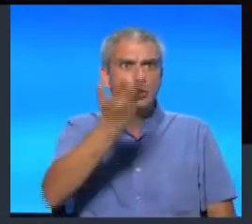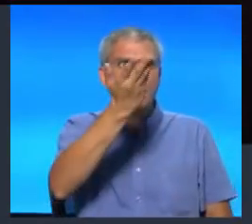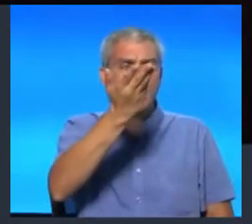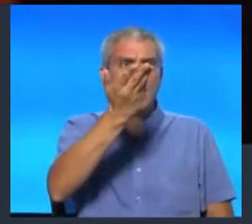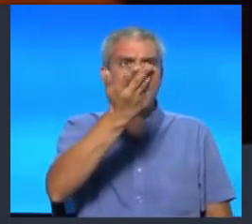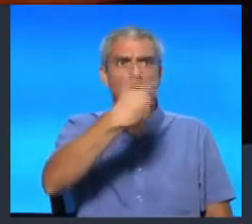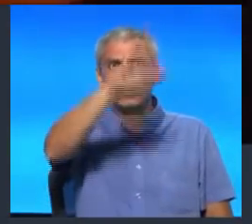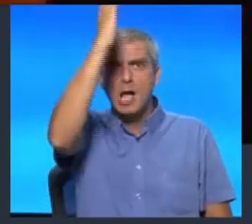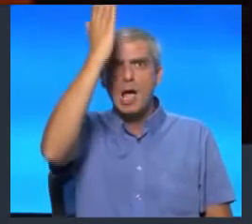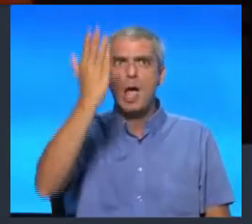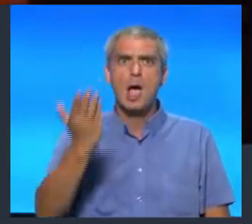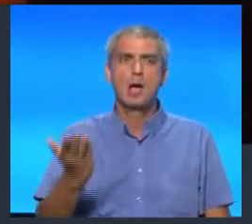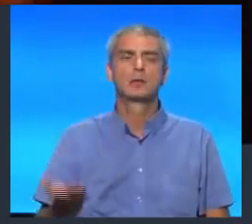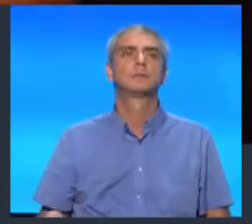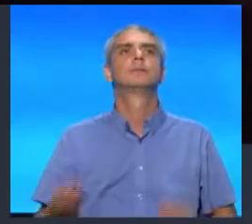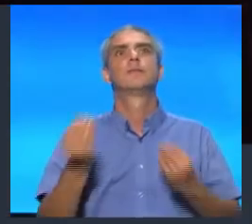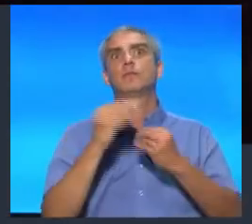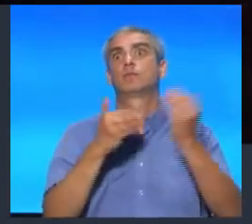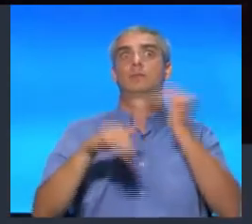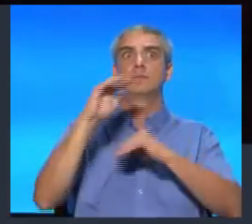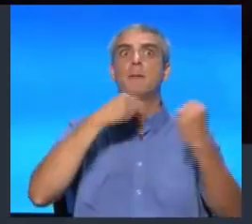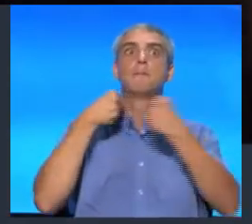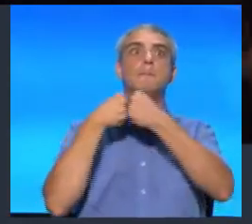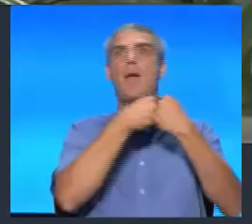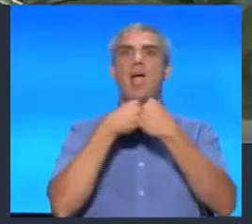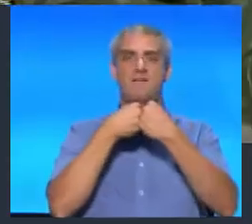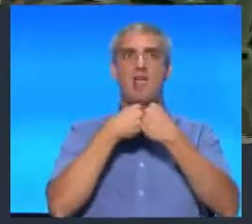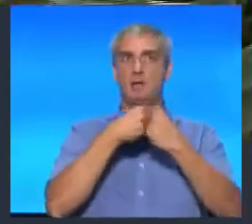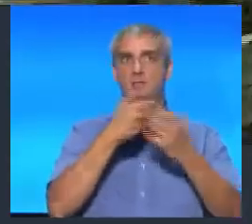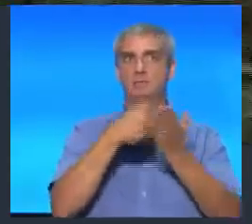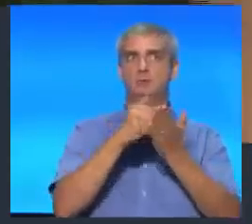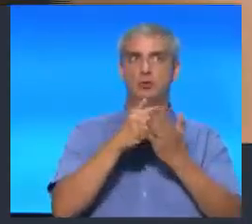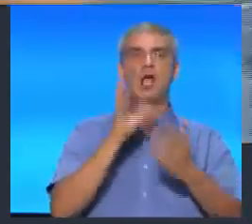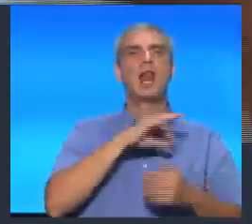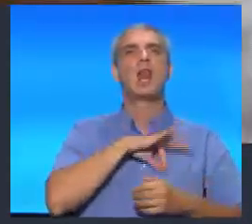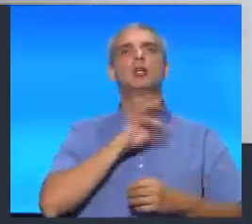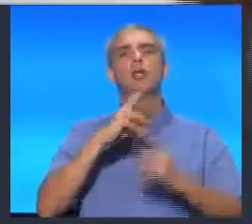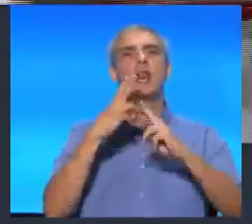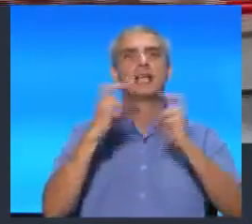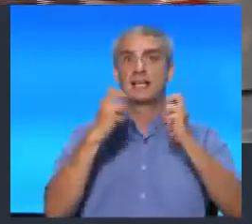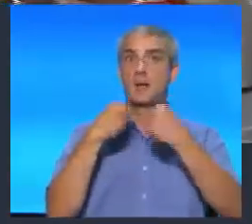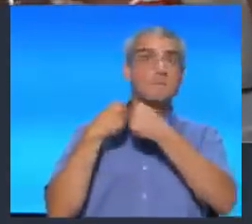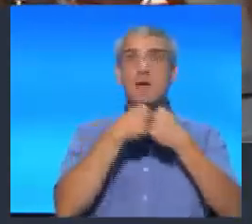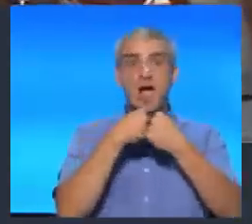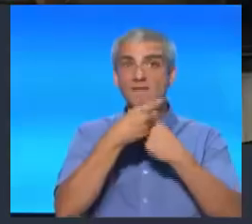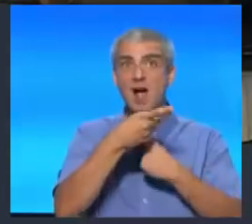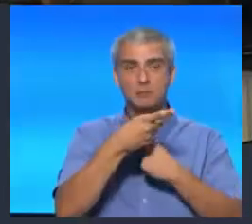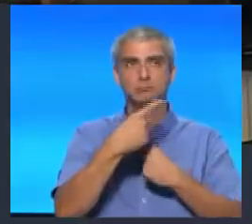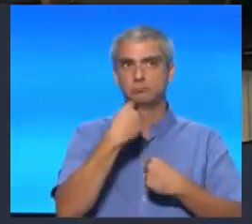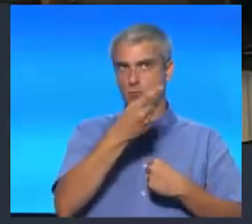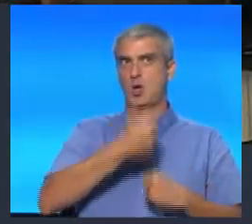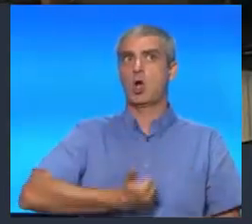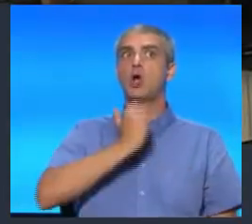זוהי עוד עליית מדרגה במאבק ההדדי הנמשך על צביון העיר. את המאבק, אומרים תושבים ואומר ראש